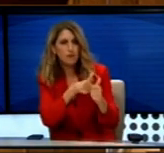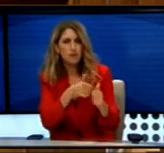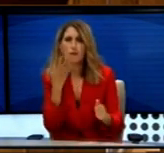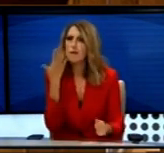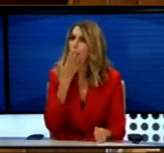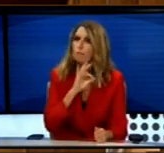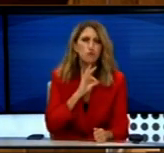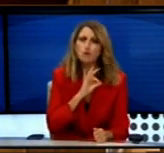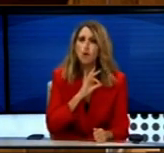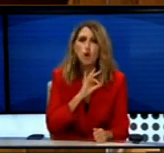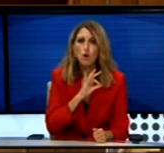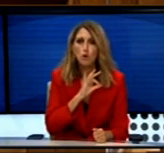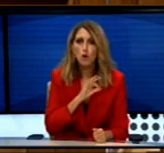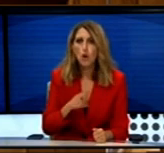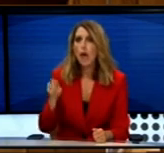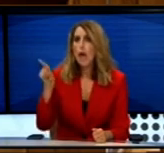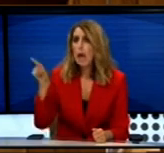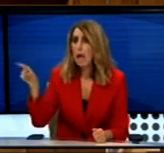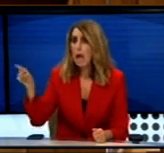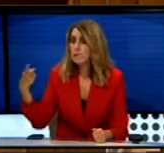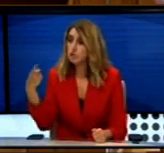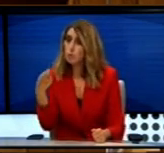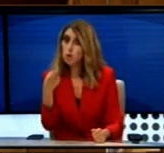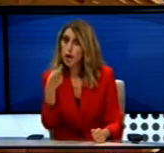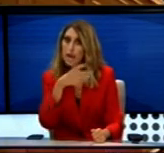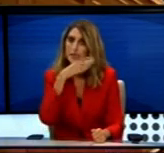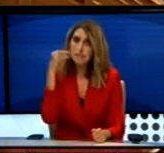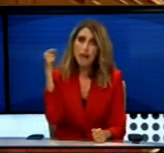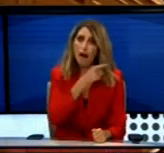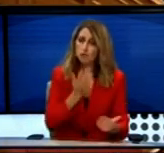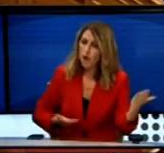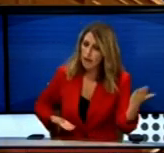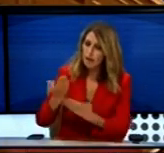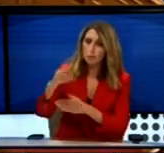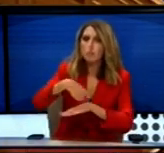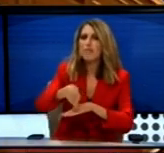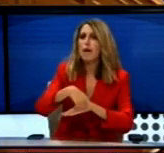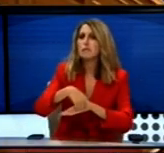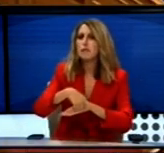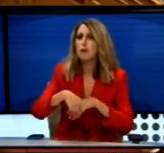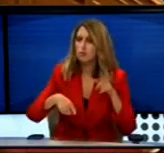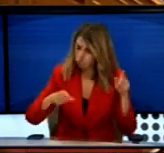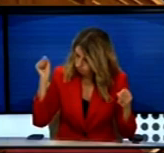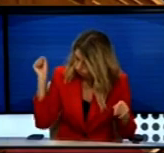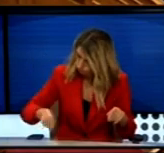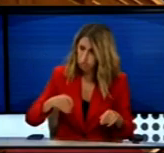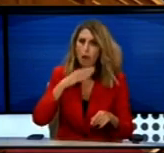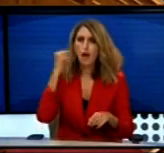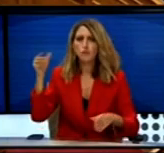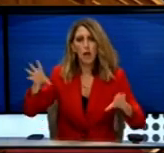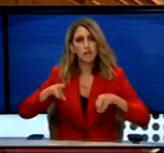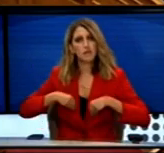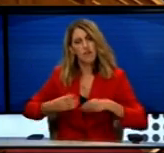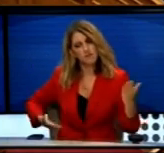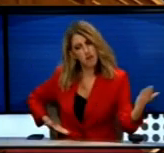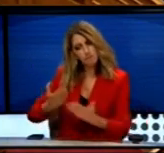να προσφύγει στα δικαστήρια, κάτι το οποίο ήδη έχει κάνει και χάρη σε αυτό ξετυλίγεται το κουβάρι αυτής